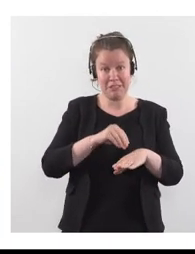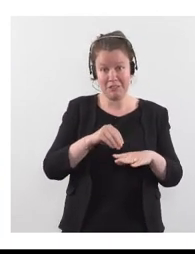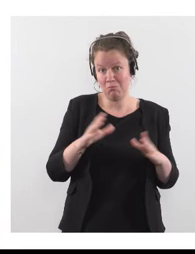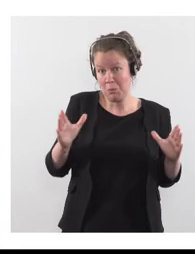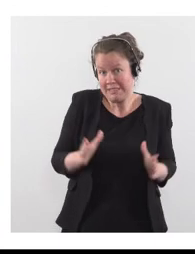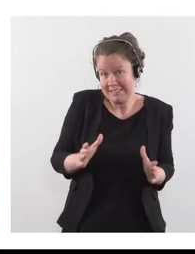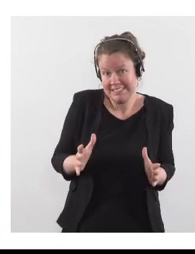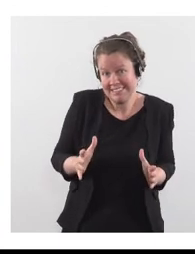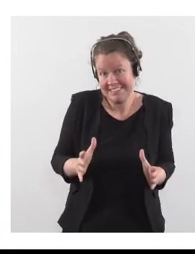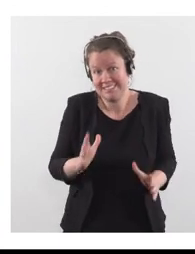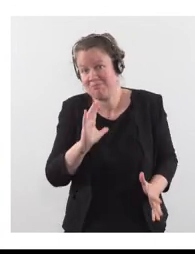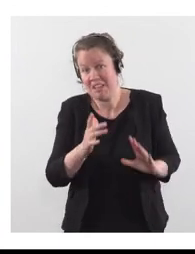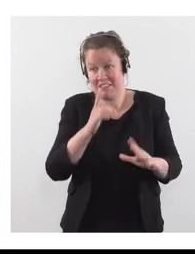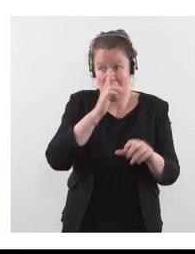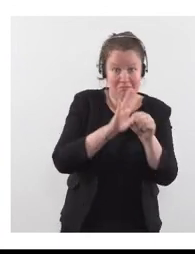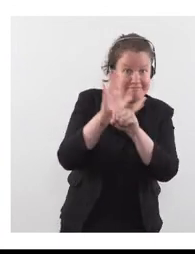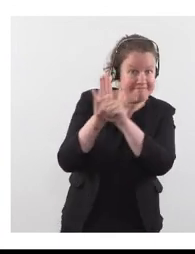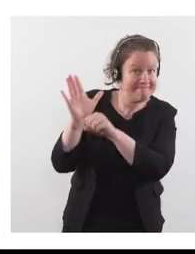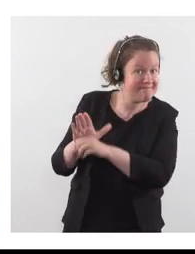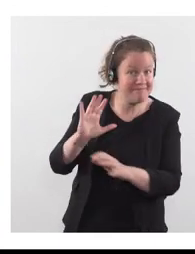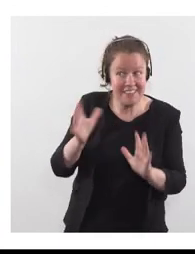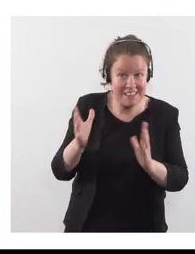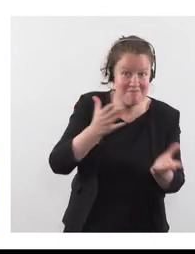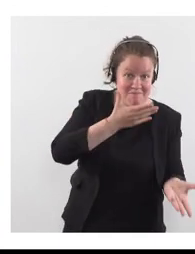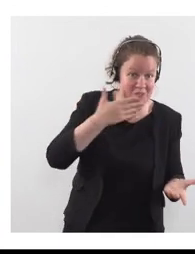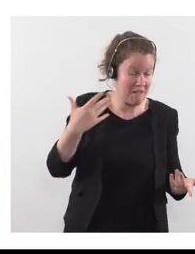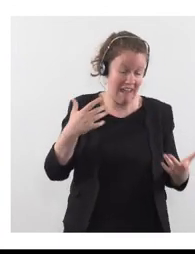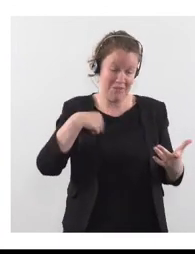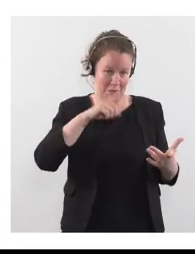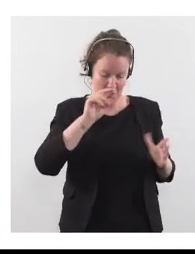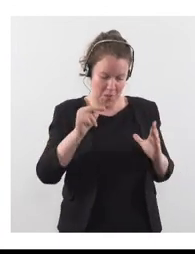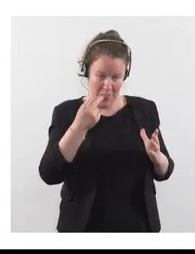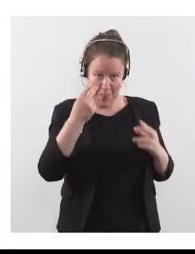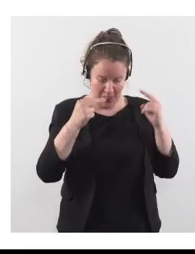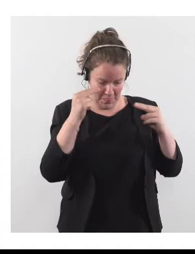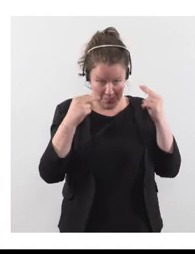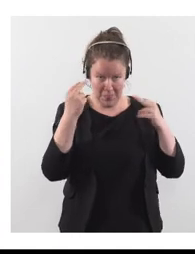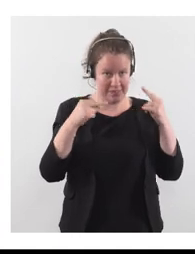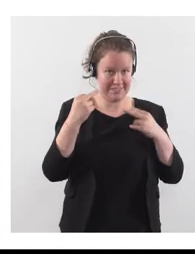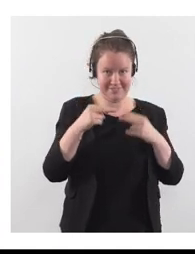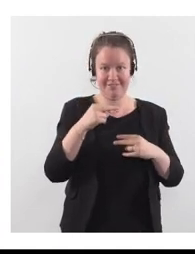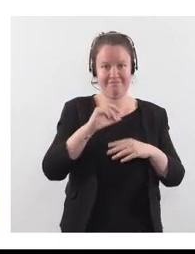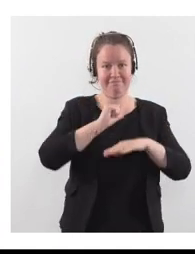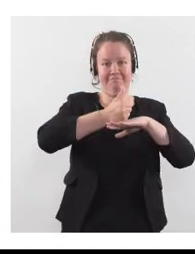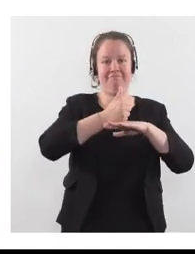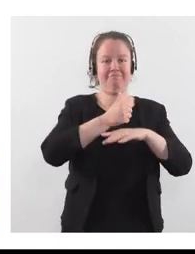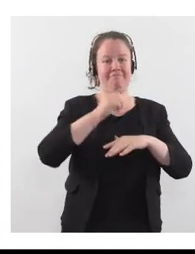Peut-être qu'on devrait voyager plus. On se concentre bien trop sur le fait d'être basé à